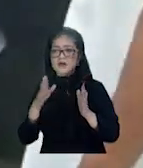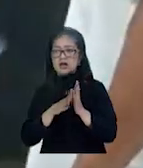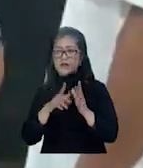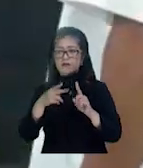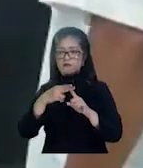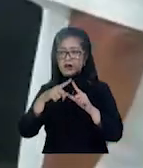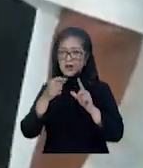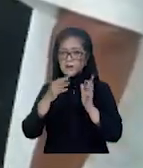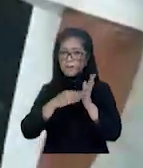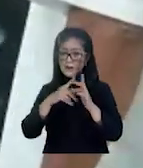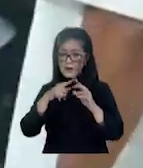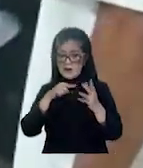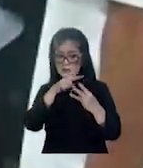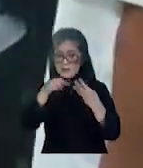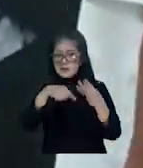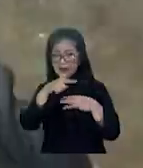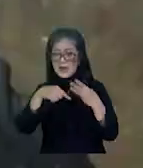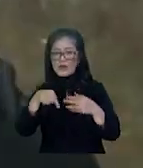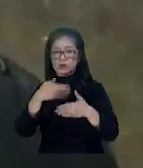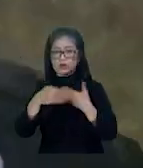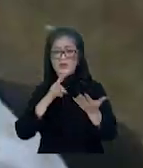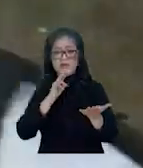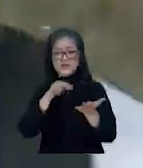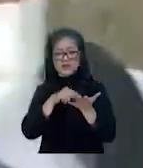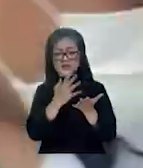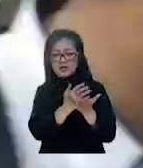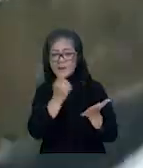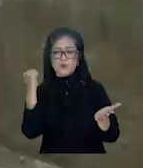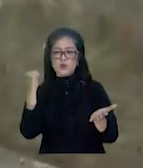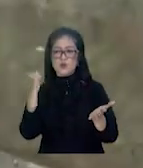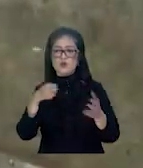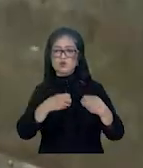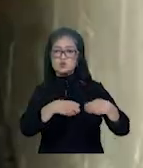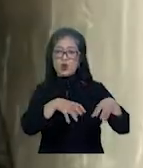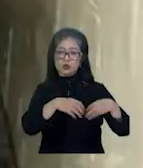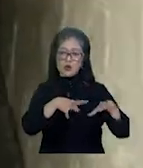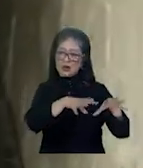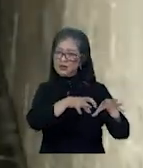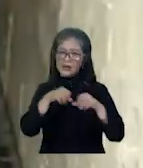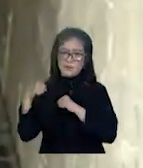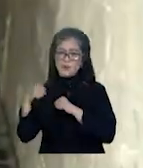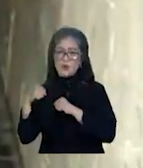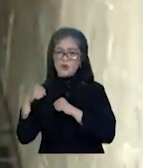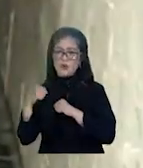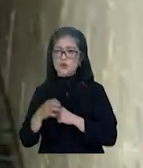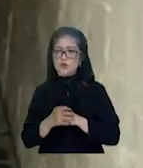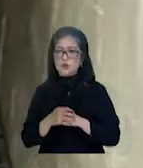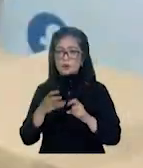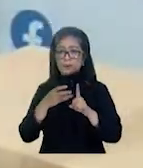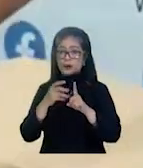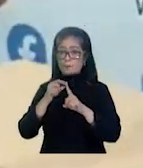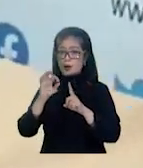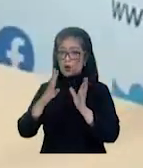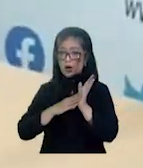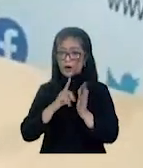Ketiga perusahaan dikenakan sanksi berupa pencabutan izin edar maupun produksi obat dalam sediaan oral dan cairan. BPOM juga mengenakan sanksi